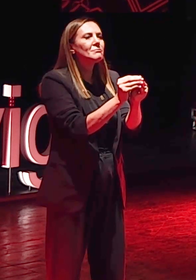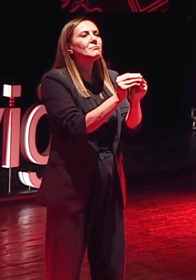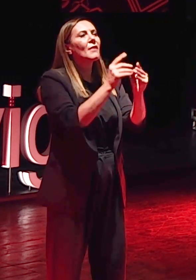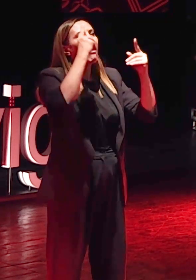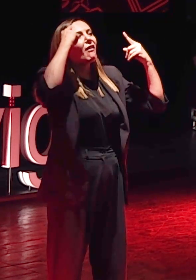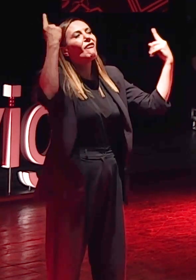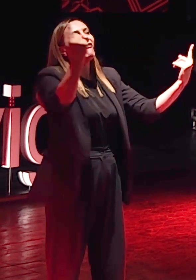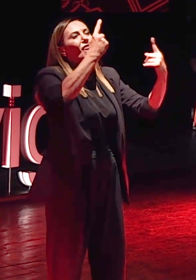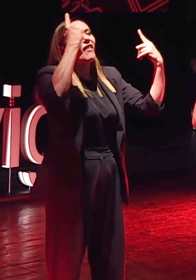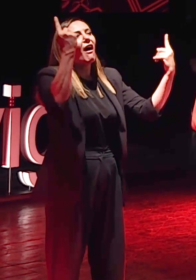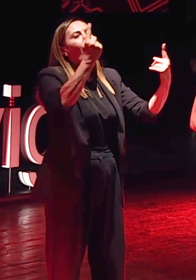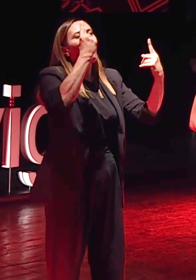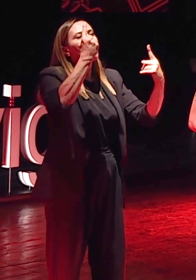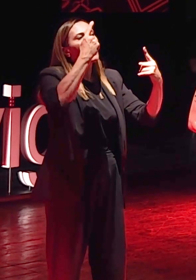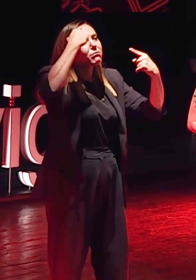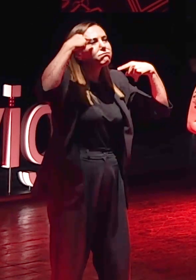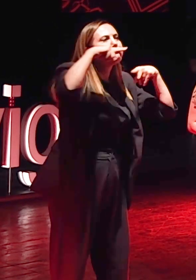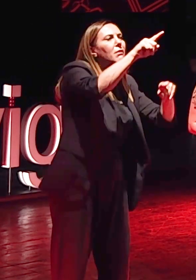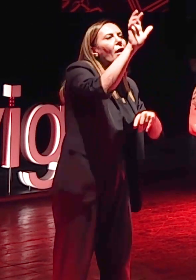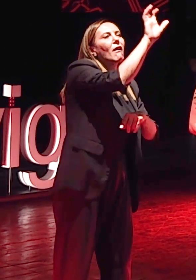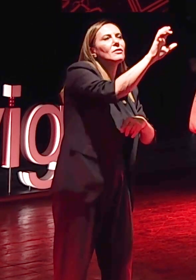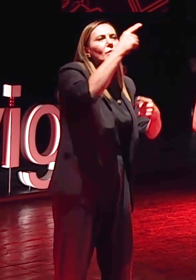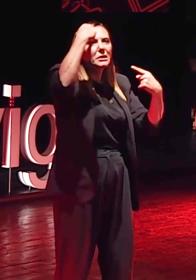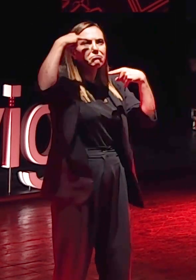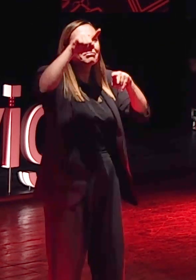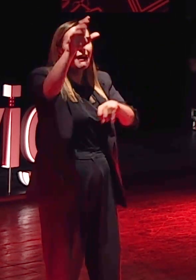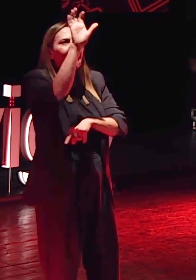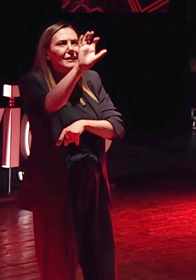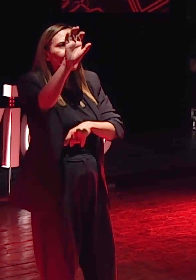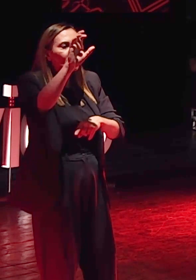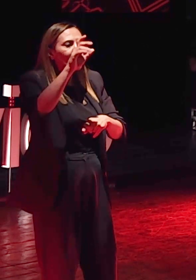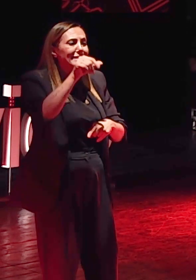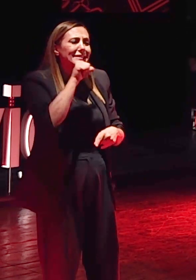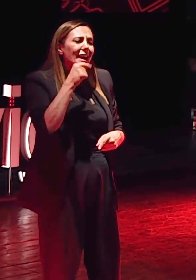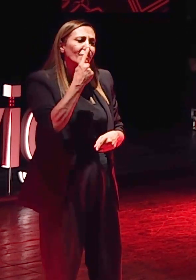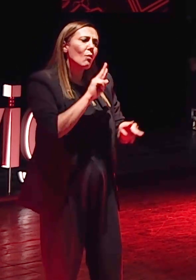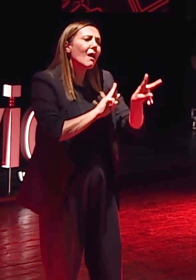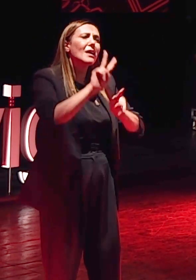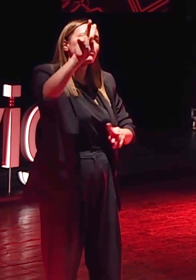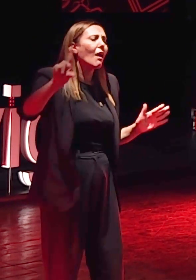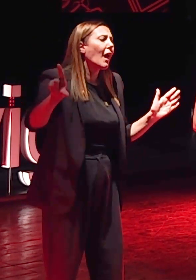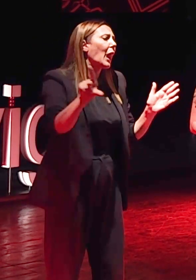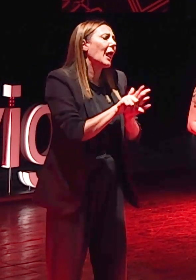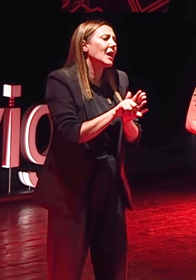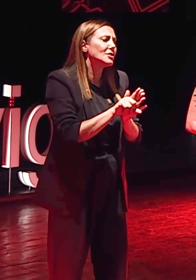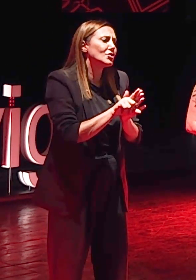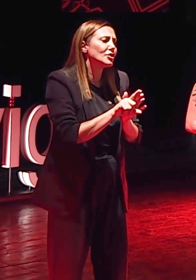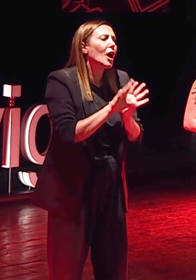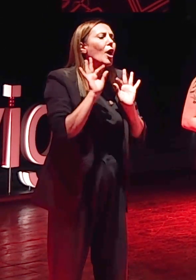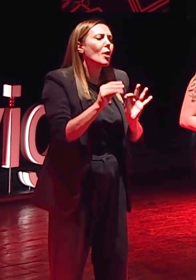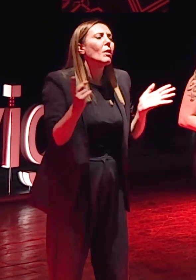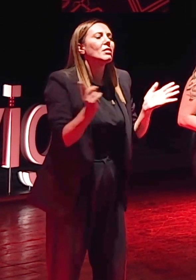a discapito di ogni regione Quindi abbiamo bisogno di una legge nazionale a livello nazionale con dei punti